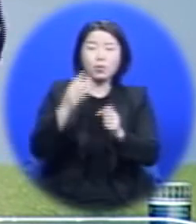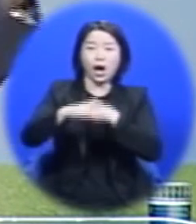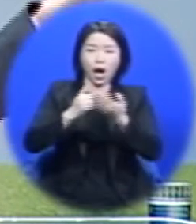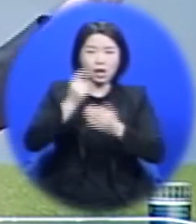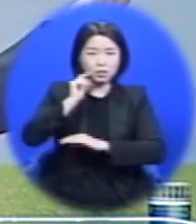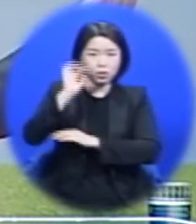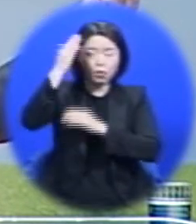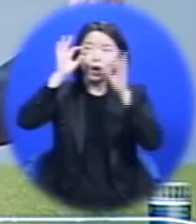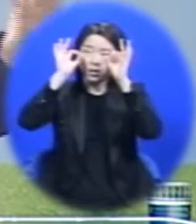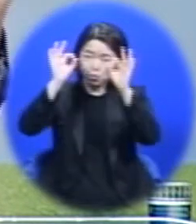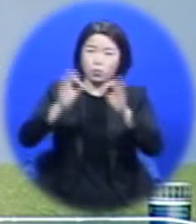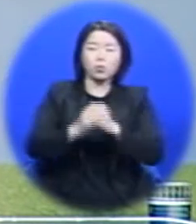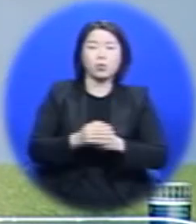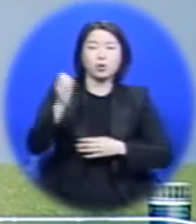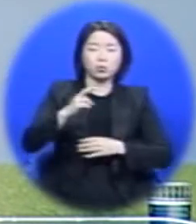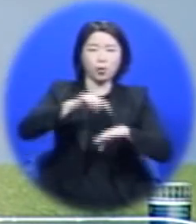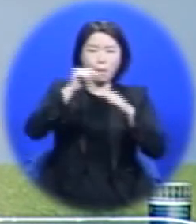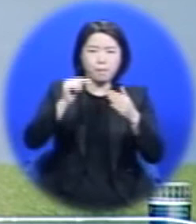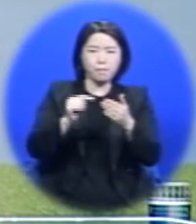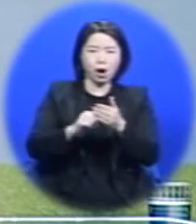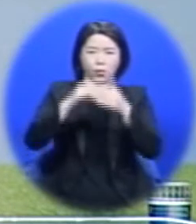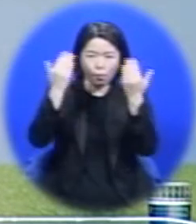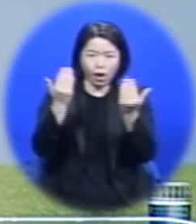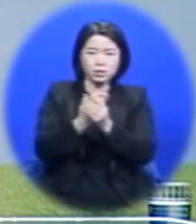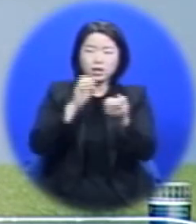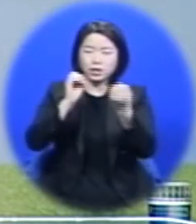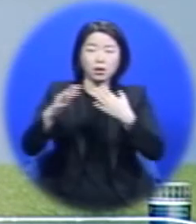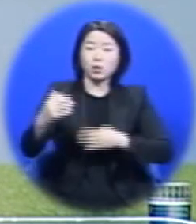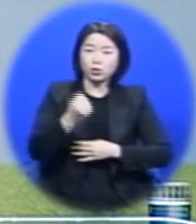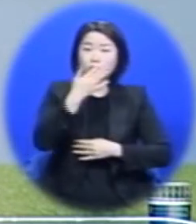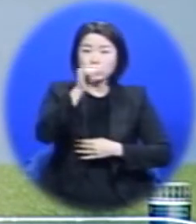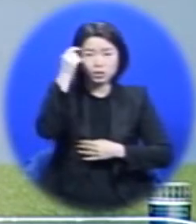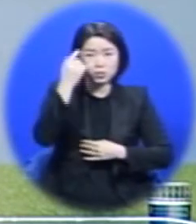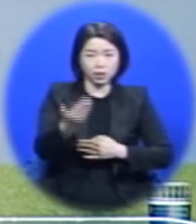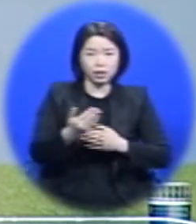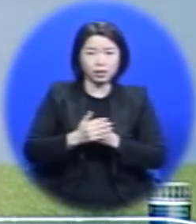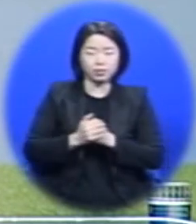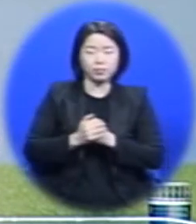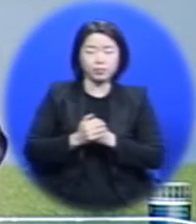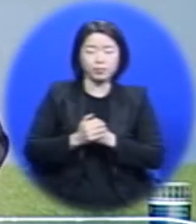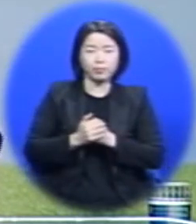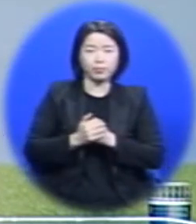하나님의 영광을 보고 그리고 마음의 완전한 답을 얻었단 말인가?